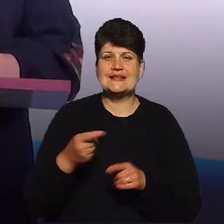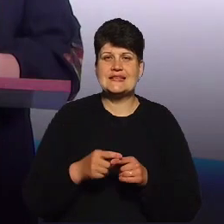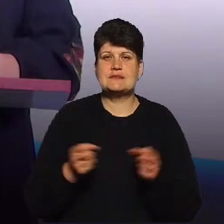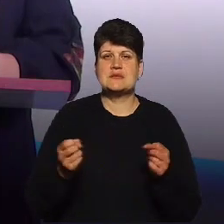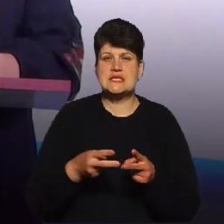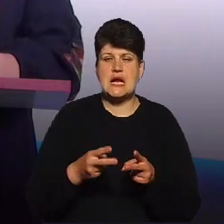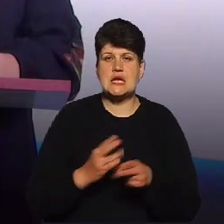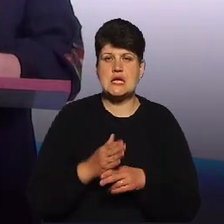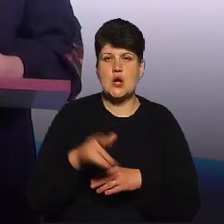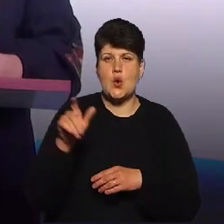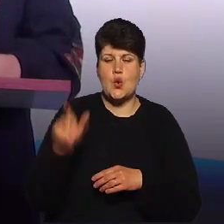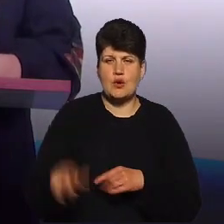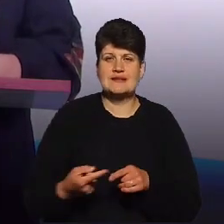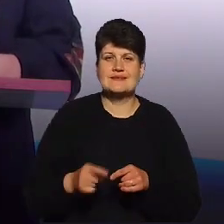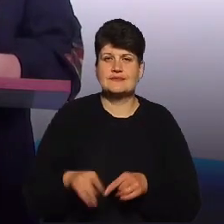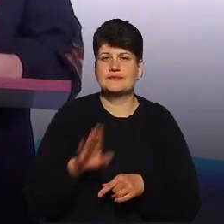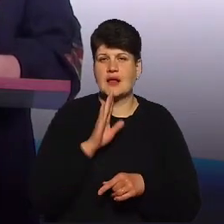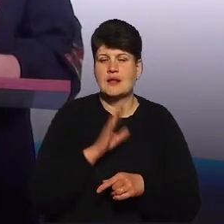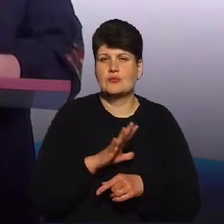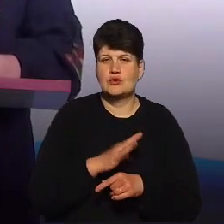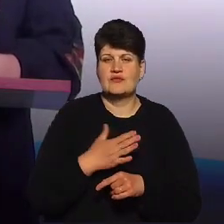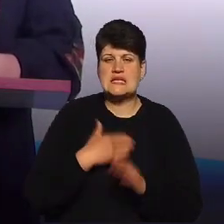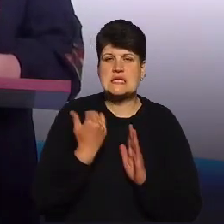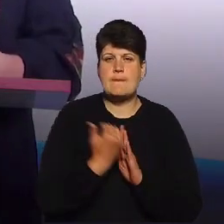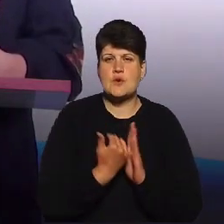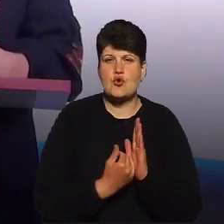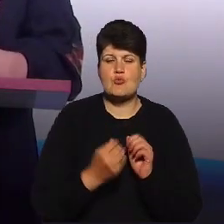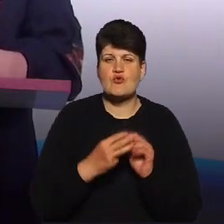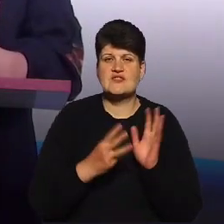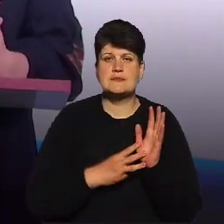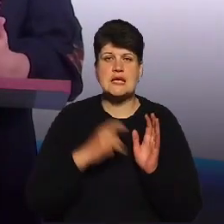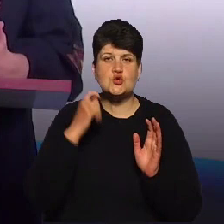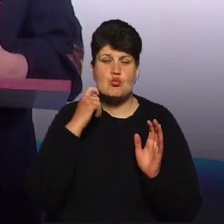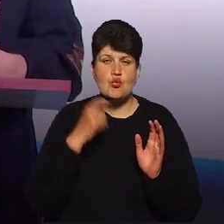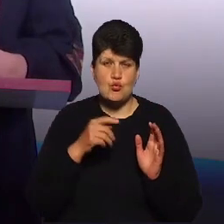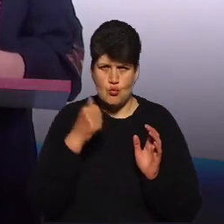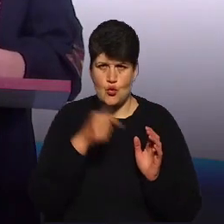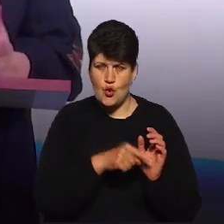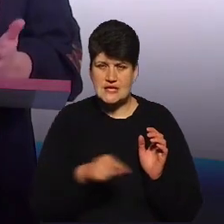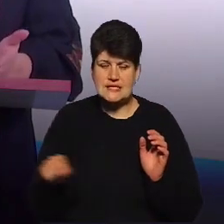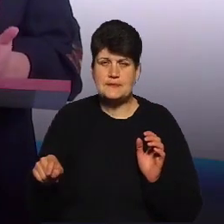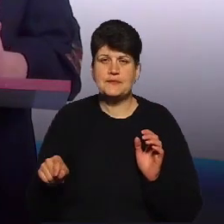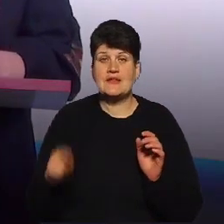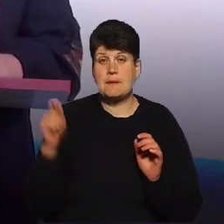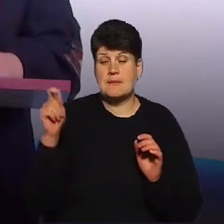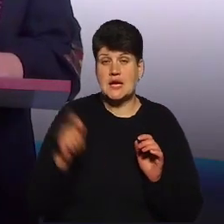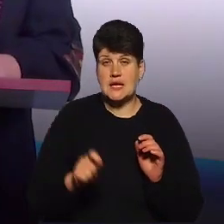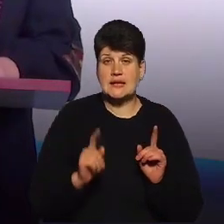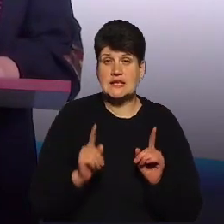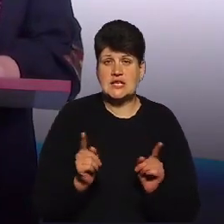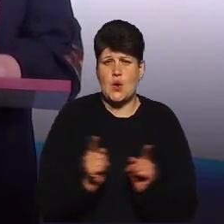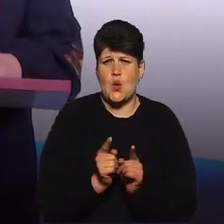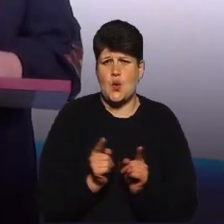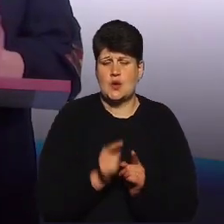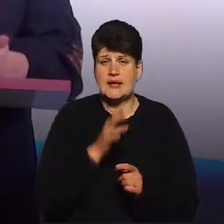були у нас на програмі у 18-му році. Цього року вони приїхали лише на короткий термін, так, але також